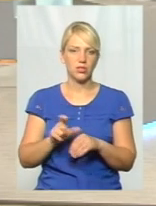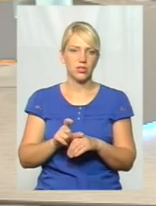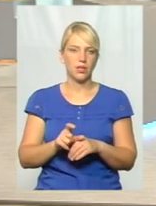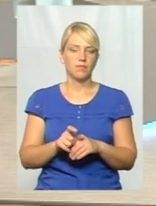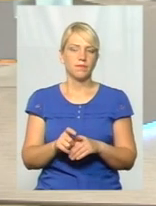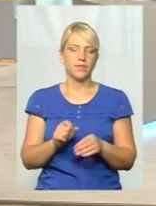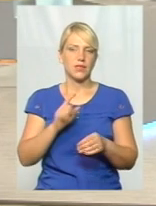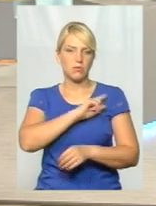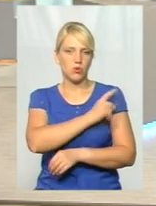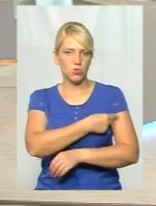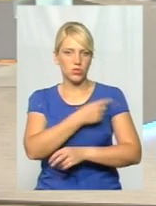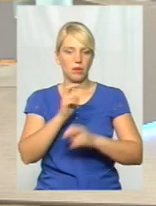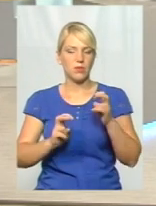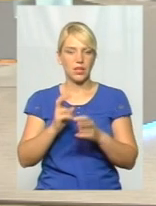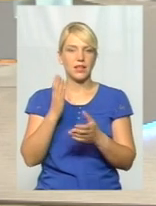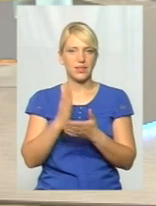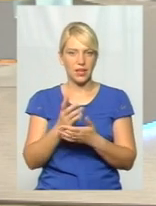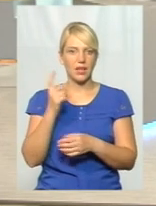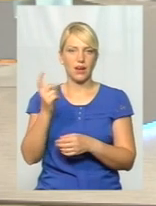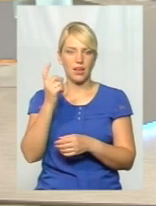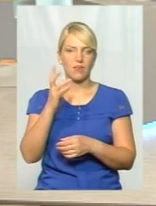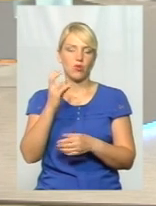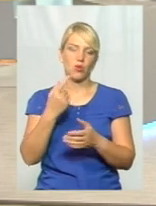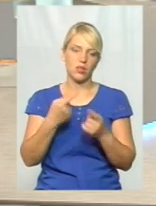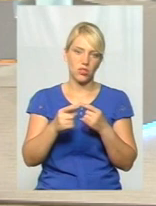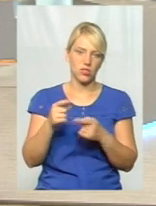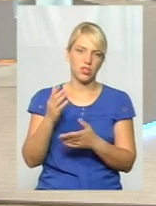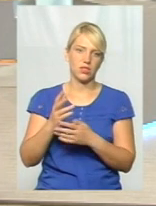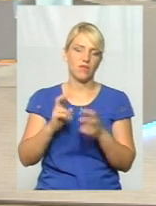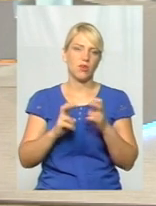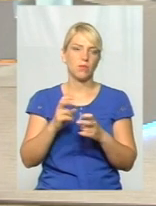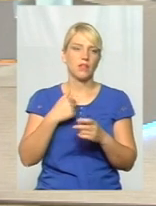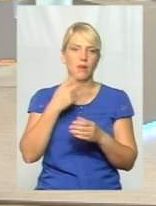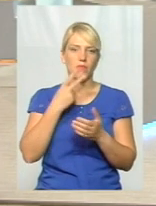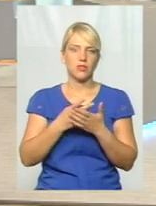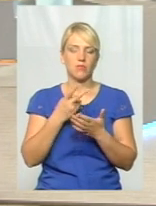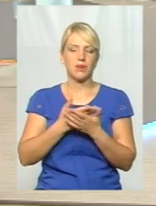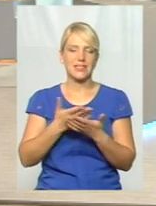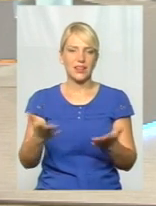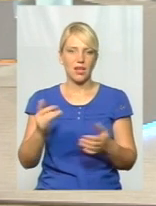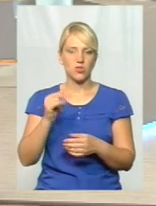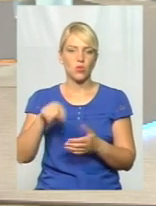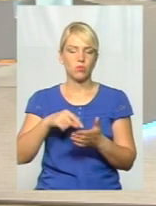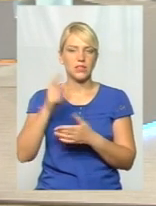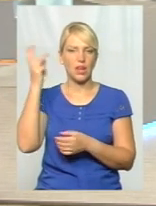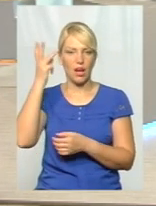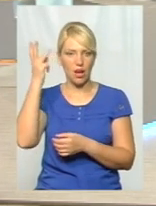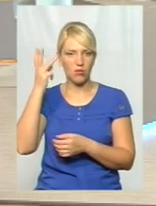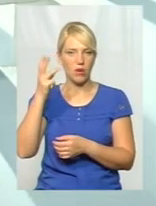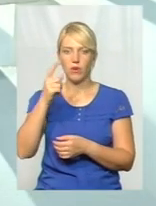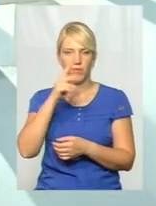єдиний виробник, але є ще інші виробники. Наприклад, я бачив, ну, презентацію в Харкові, також є підприємство,